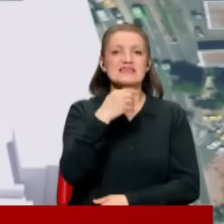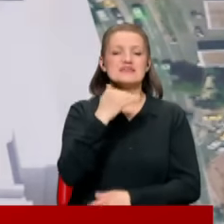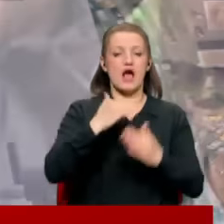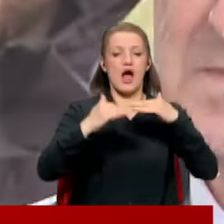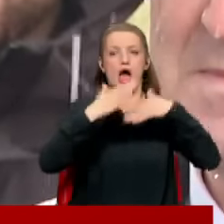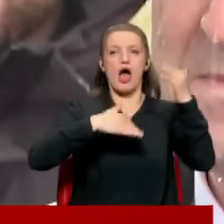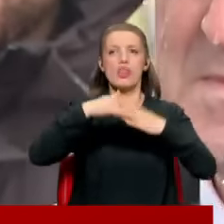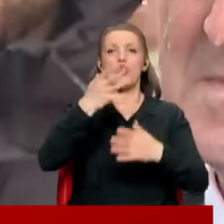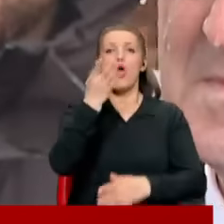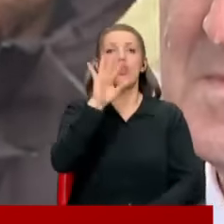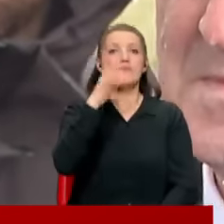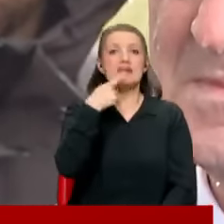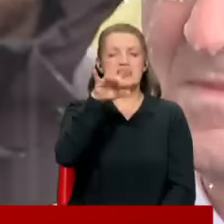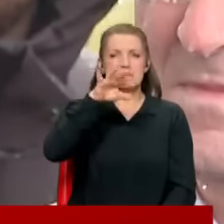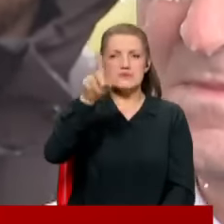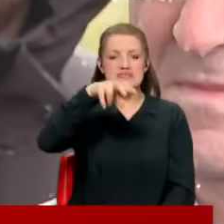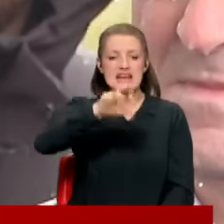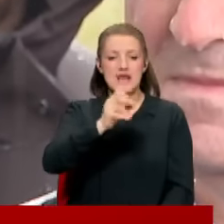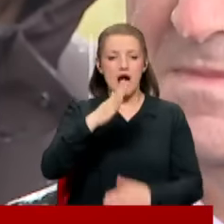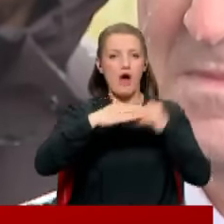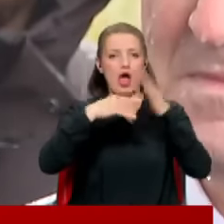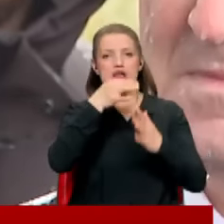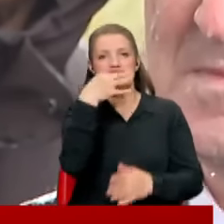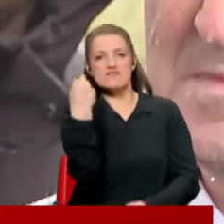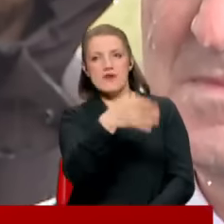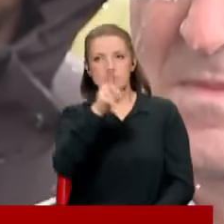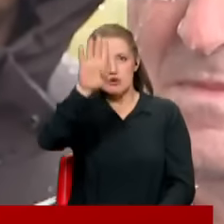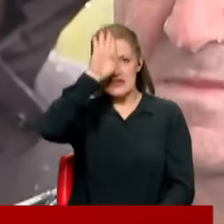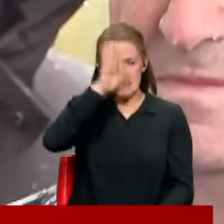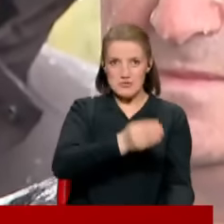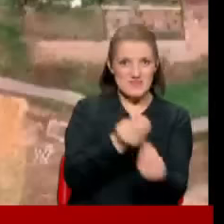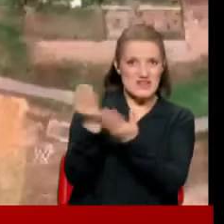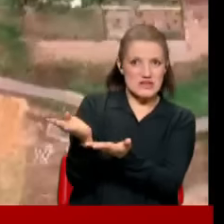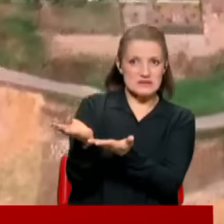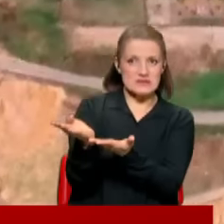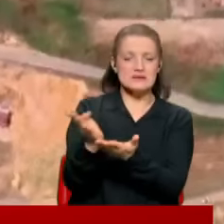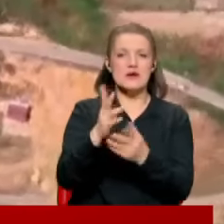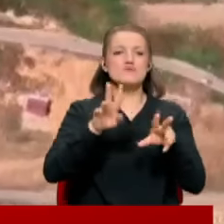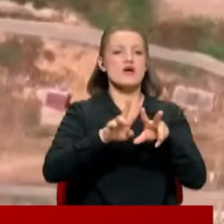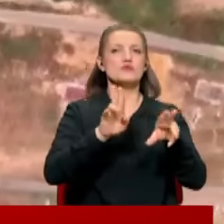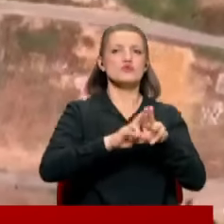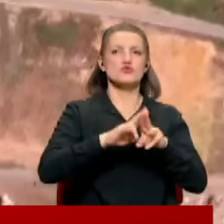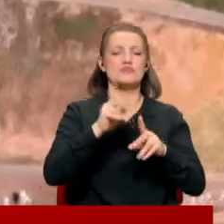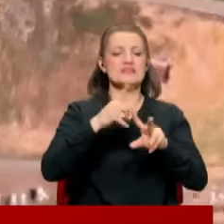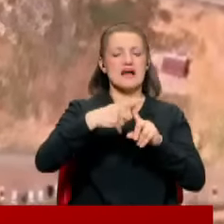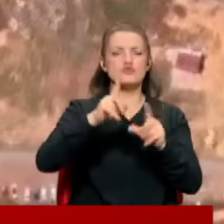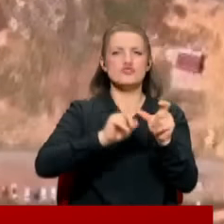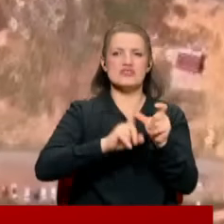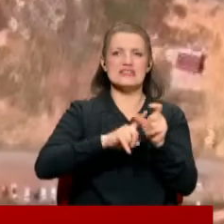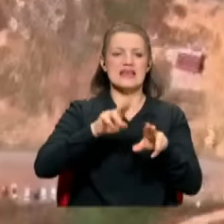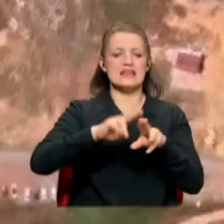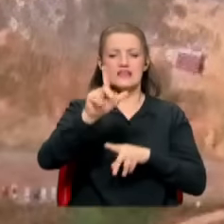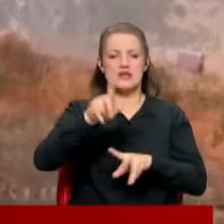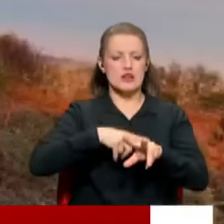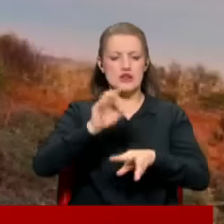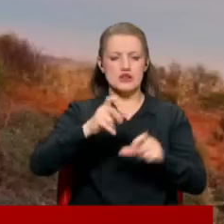Adam oraya 80 kat kule dikmeye izin verdi Ankara'dan ve bu adama İstanbul emanet edilecek. Yine kurumun Tansu Çiller'in Kilos'taki arazisi